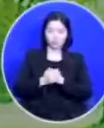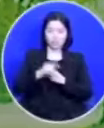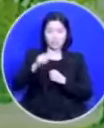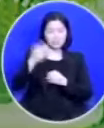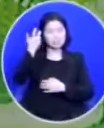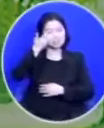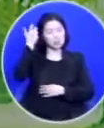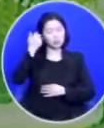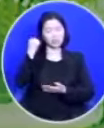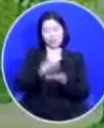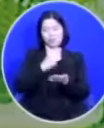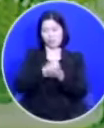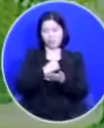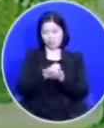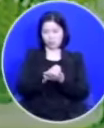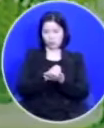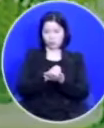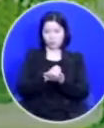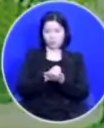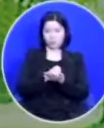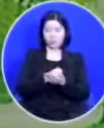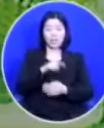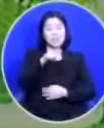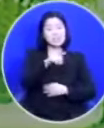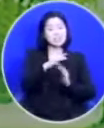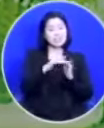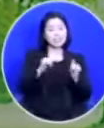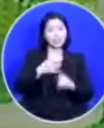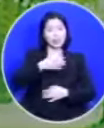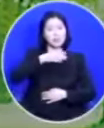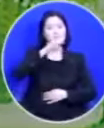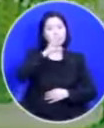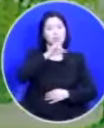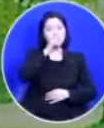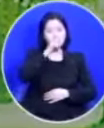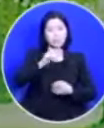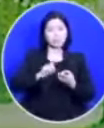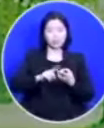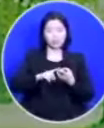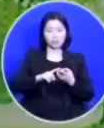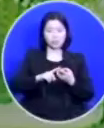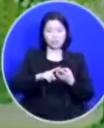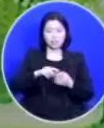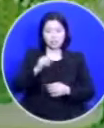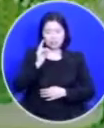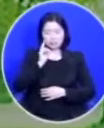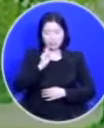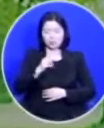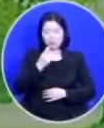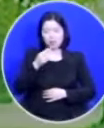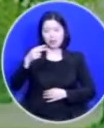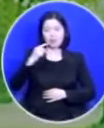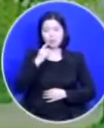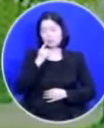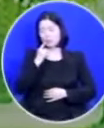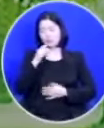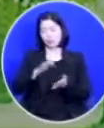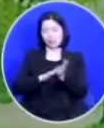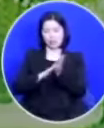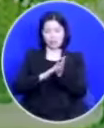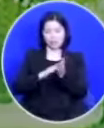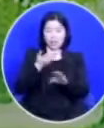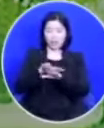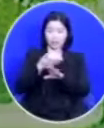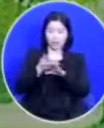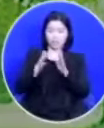영원히 안타까워요 그 사람이 마시고 있는 것은 지금 끔찍한 독약 인 겁니다 남 독약